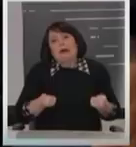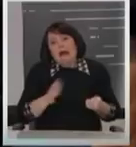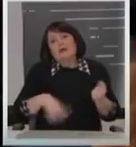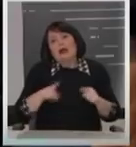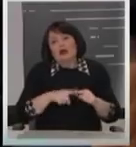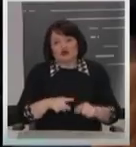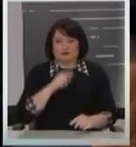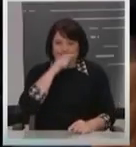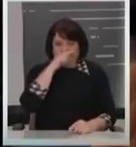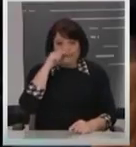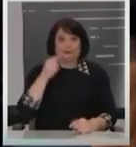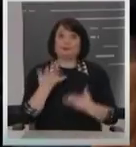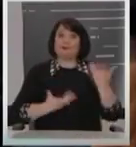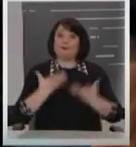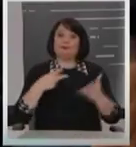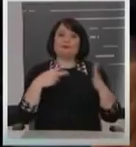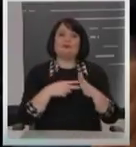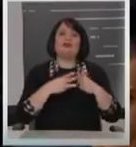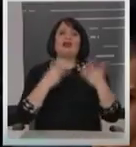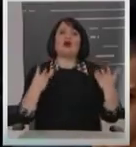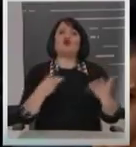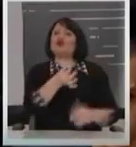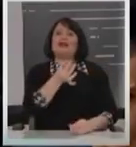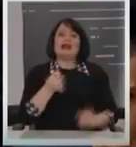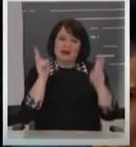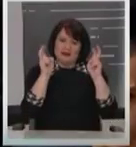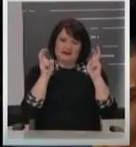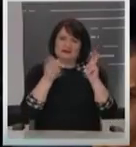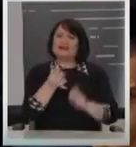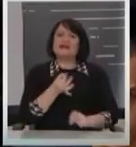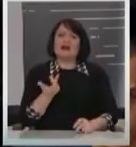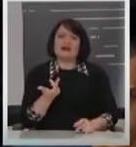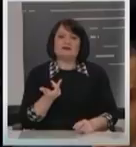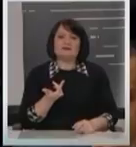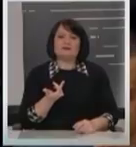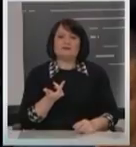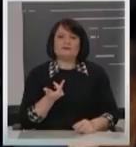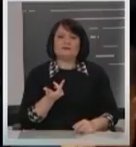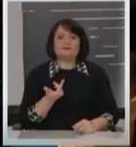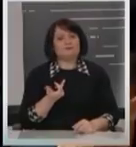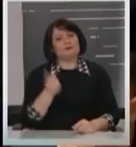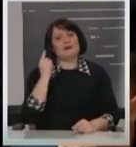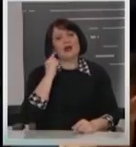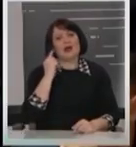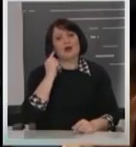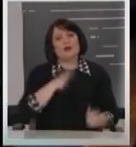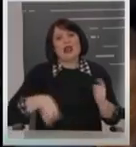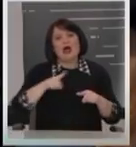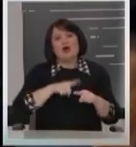Προϋπολογισμός 2018 και το σύνθημά σας είχε ακόμη στα αυτιά ενός απατημένου